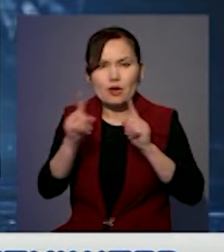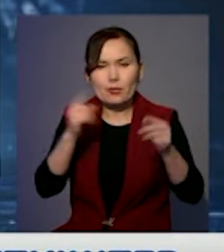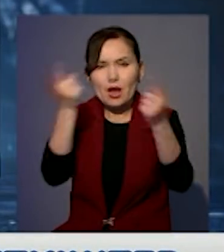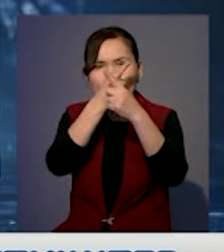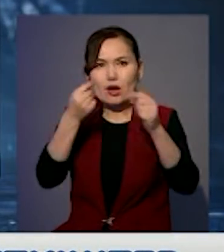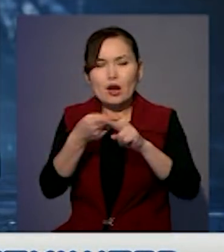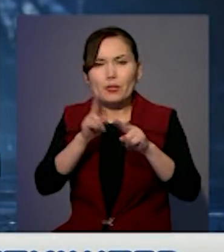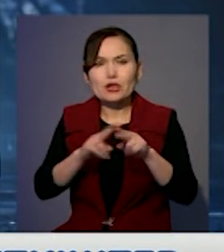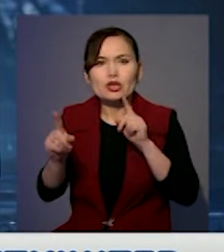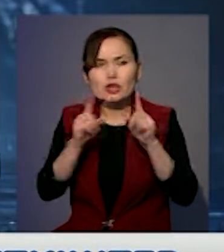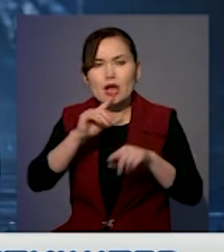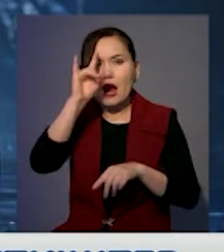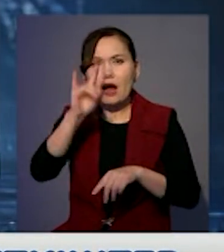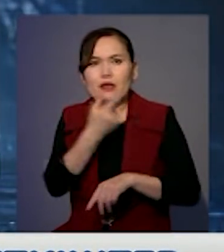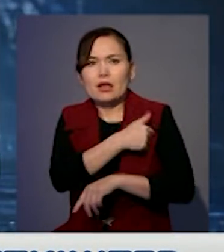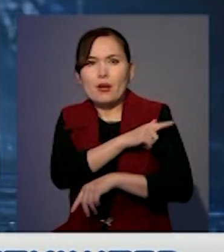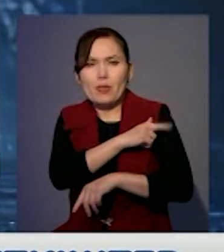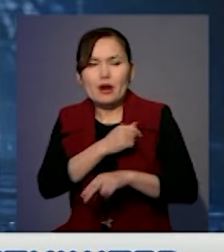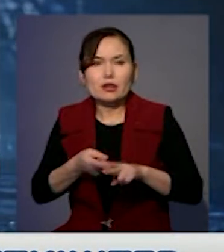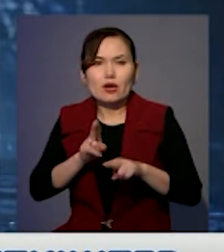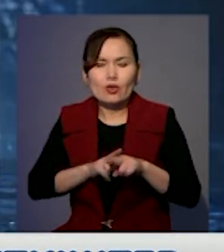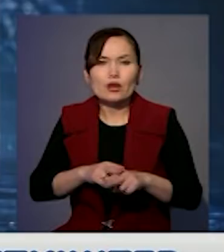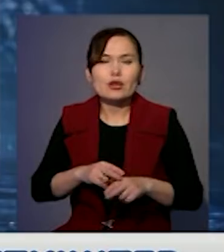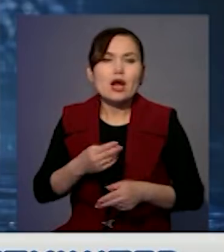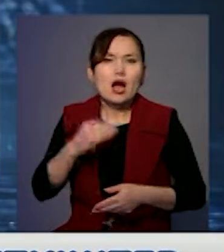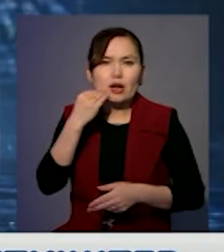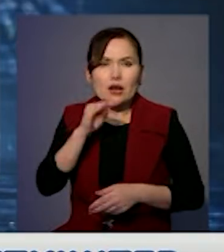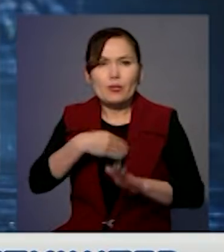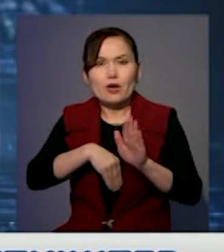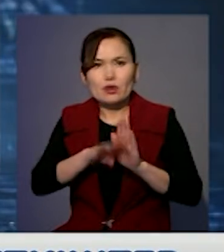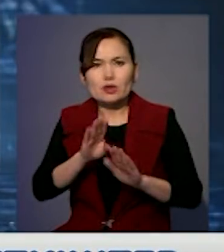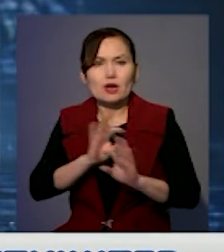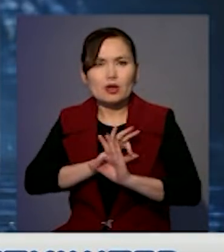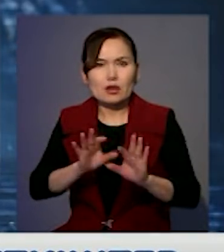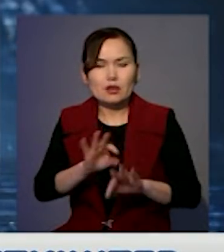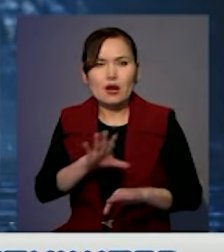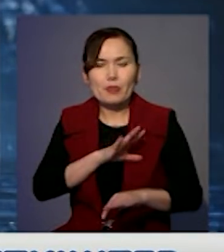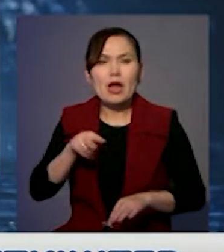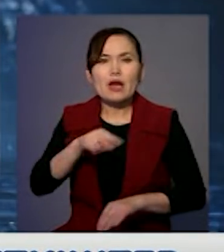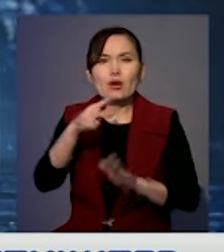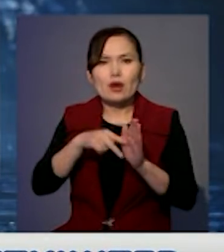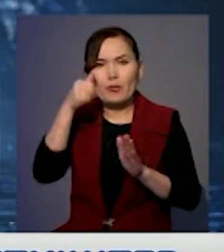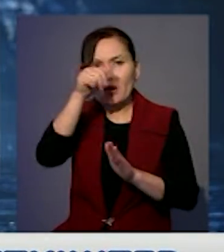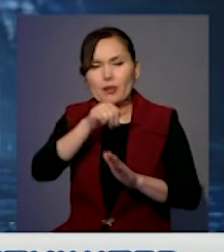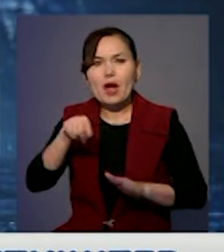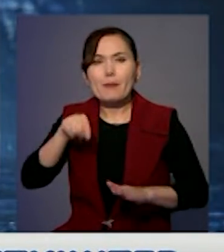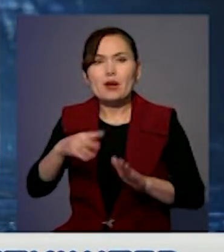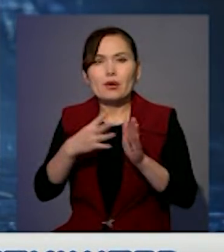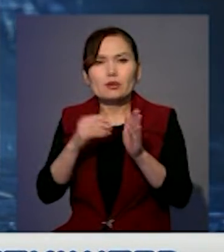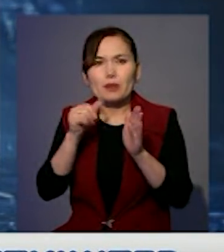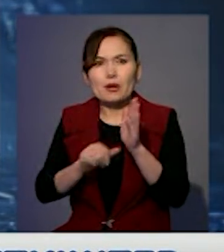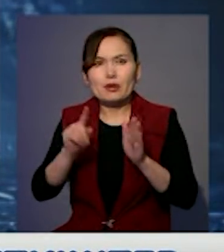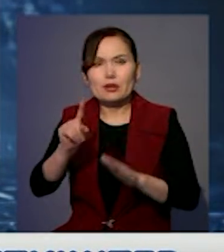айтылды. Бұдан бөлек жиында отандық медицинадағы бірқатар көрсеткіштерде жіпке тізілді. Мәселен, 2018 жылы